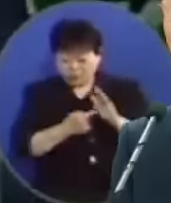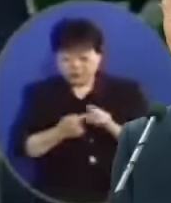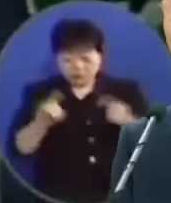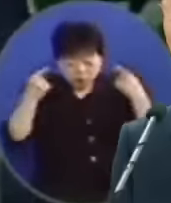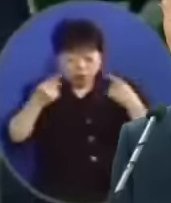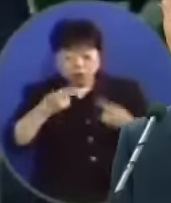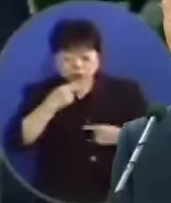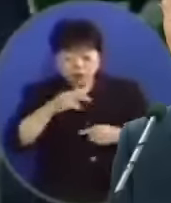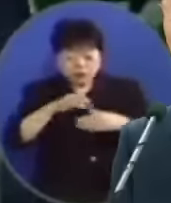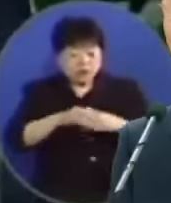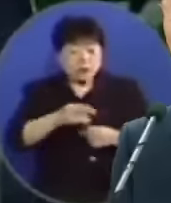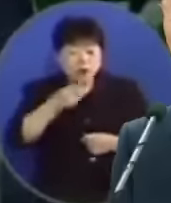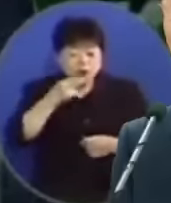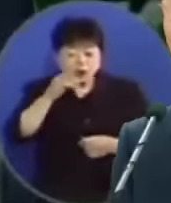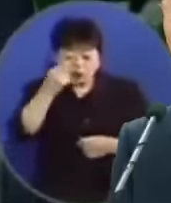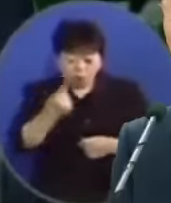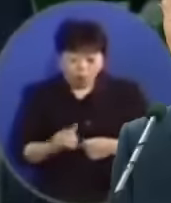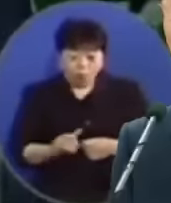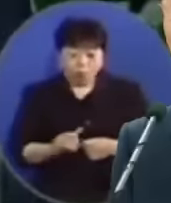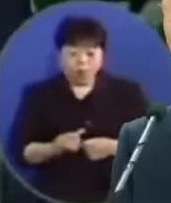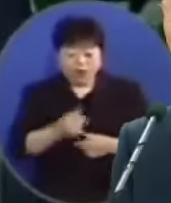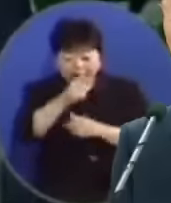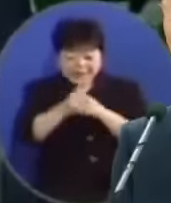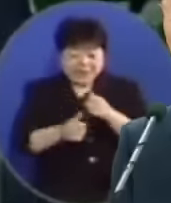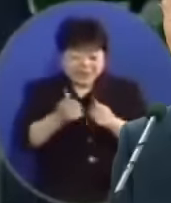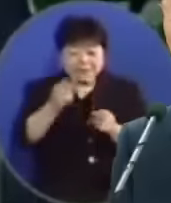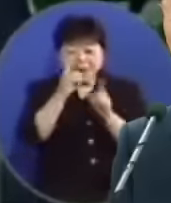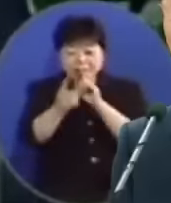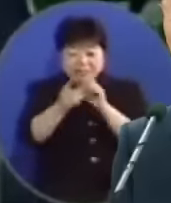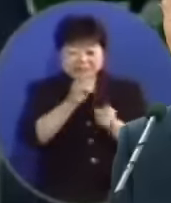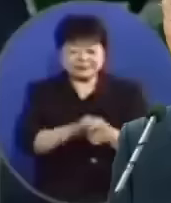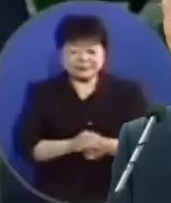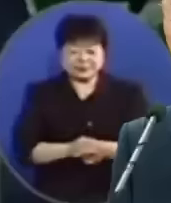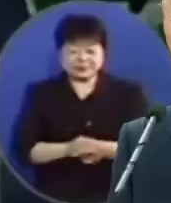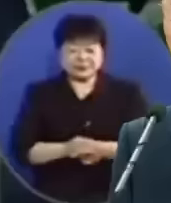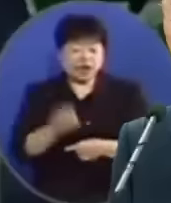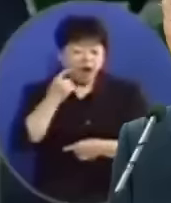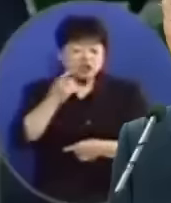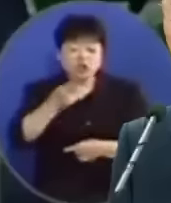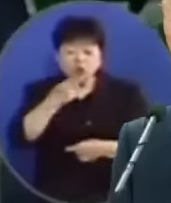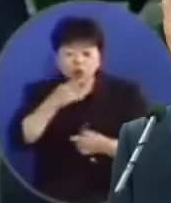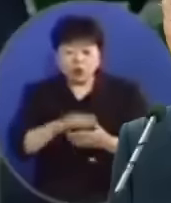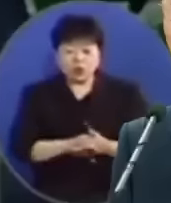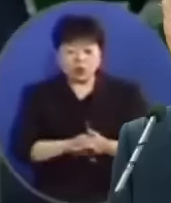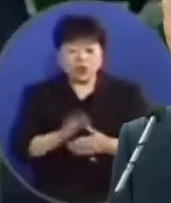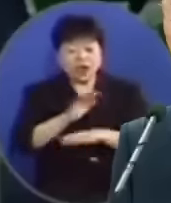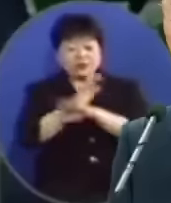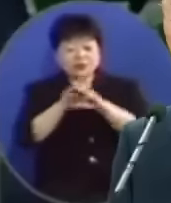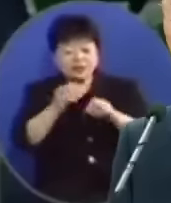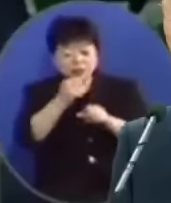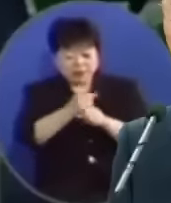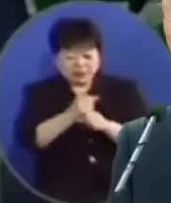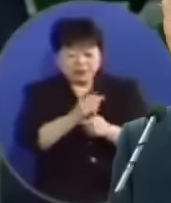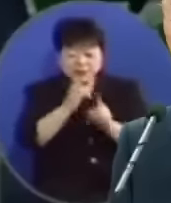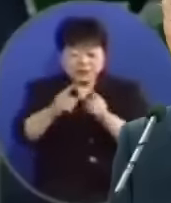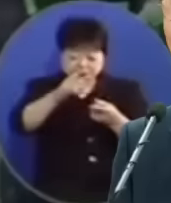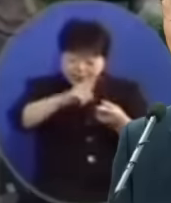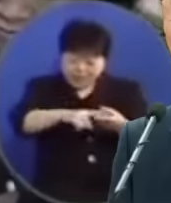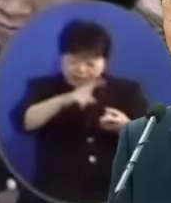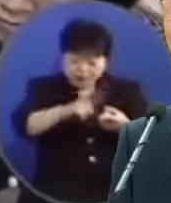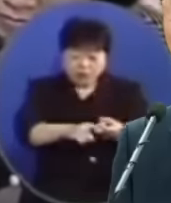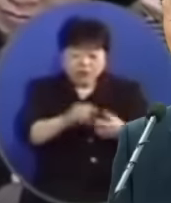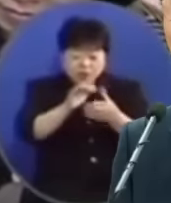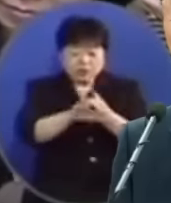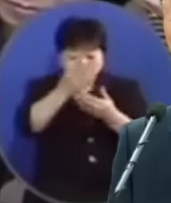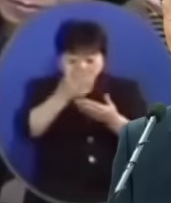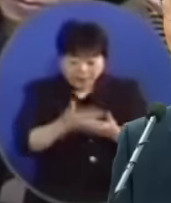귀에는 아무 소리 안 들리고 손에는 잡히는 없어도 하나님의 말씀은 거짓이 없기 때문에 하늘과 땅을 지으신 그 말씀대로 내가